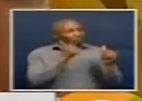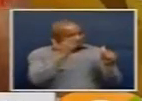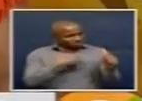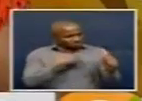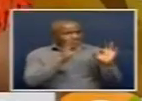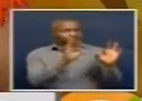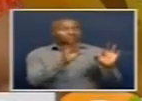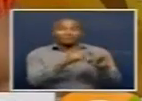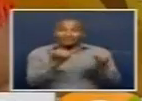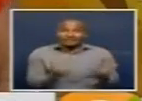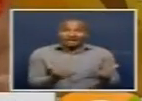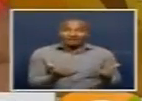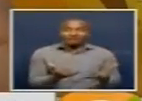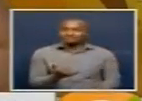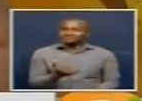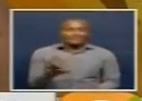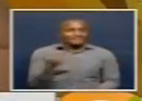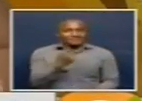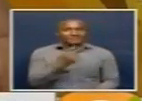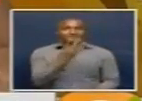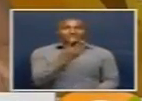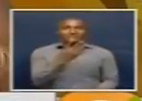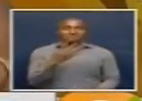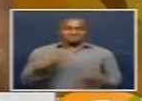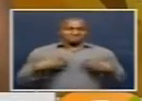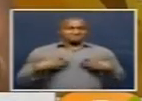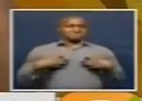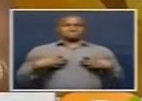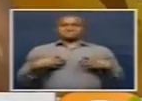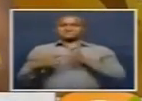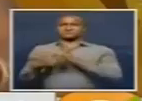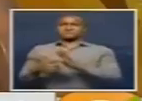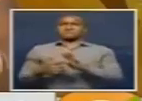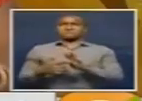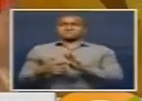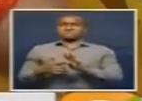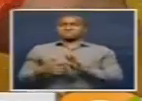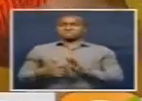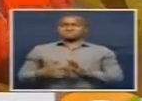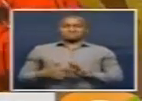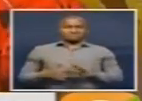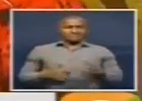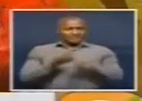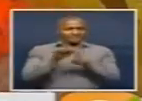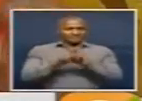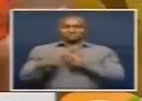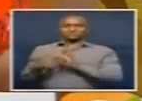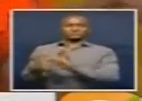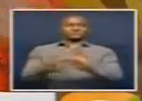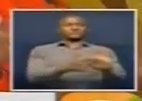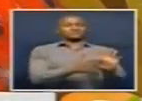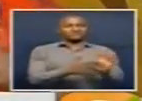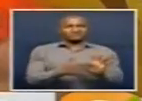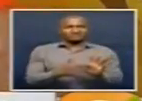utakuta kwamba hata haijafika miezi 4 matiti yapelekwa mbele, yani lile tumbo lifanye nini, lionekane. Na tumbo kuonekana ni kwa sababu ya